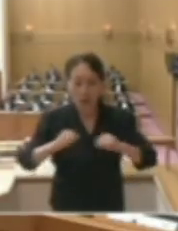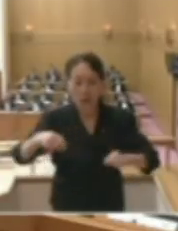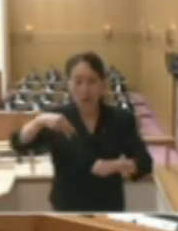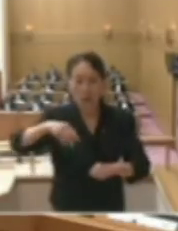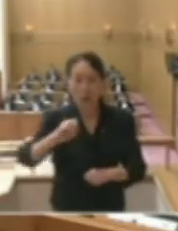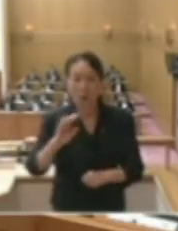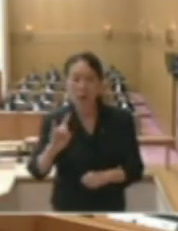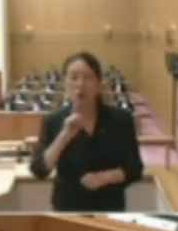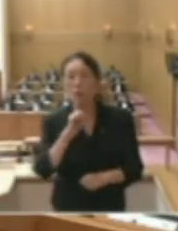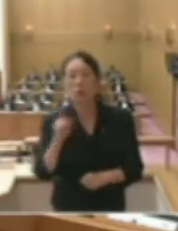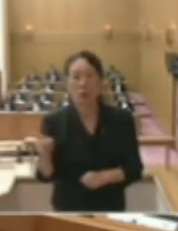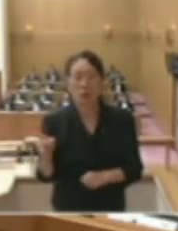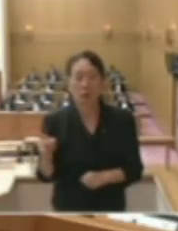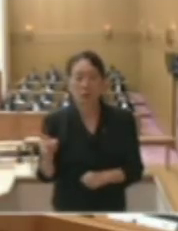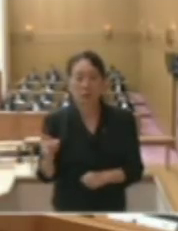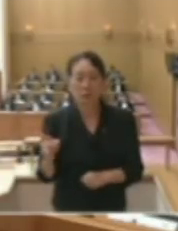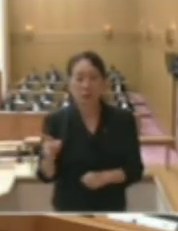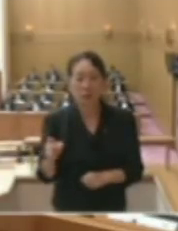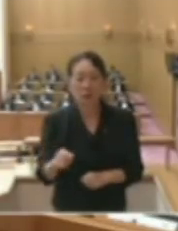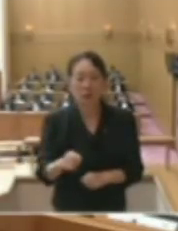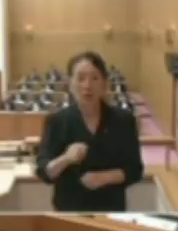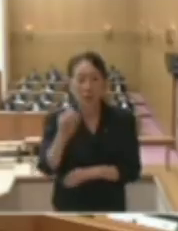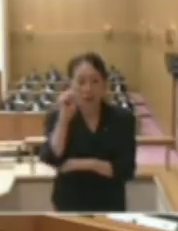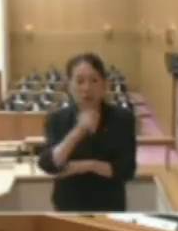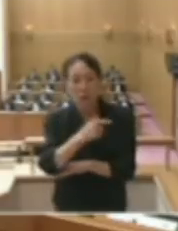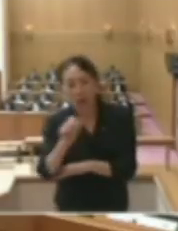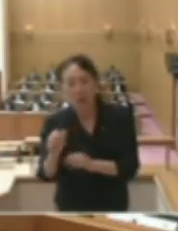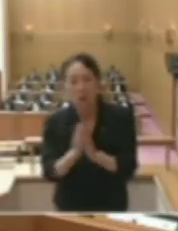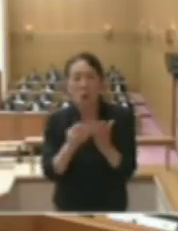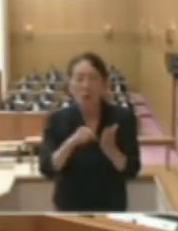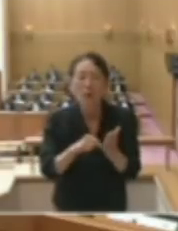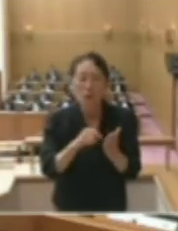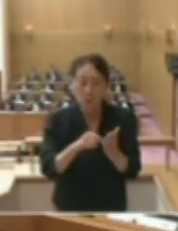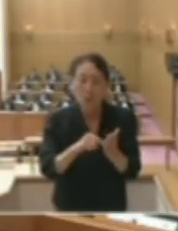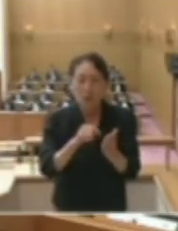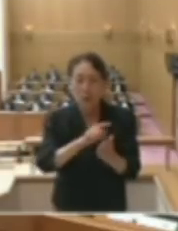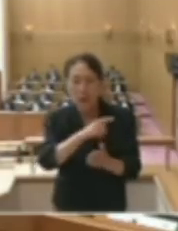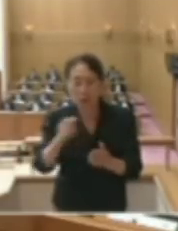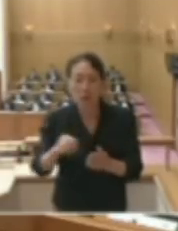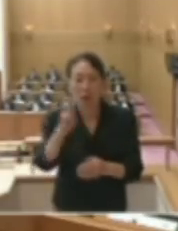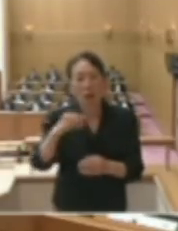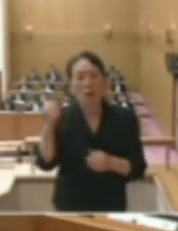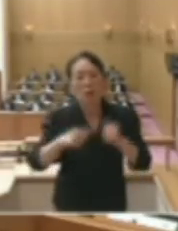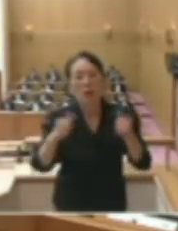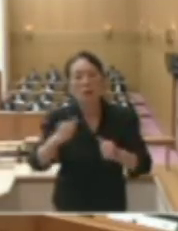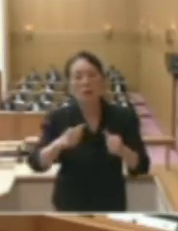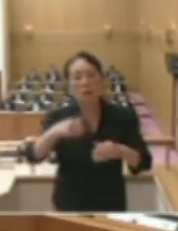しかも各最近、マスコミはどしどし、県内の参議院選挙に関